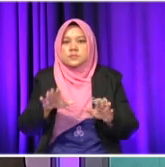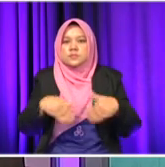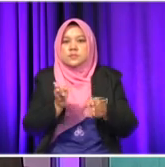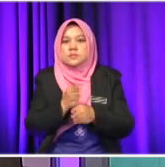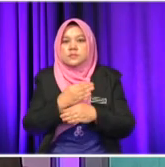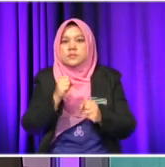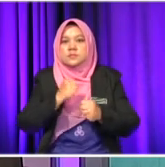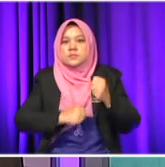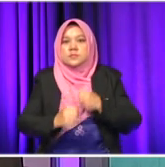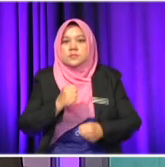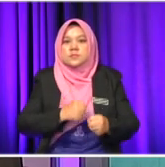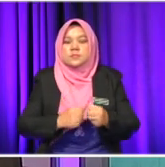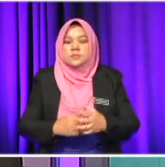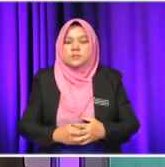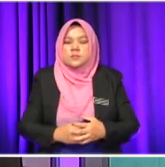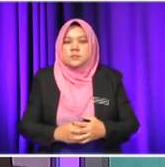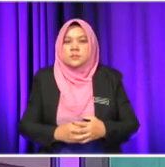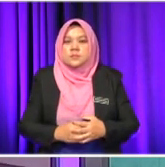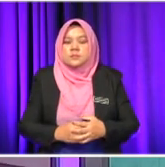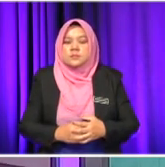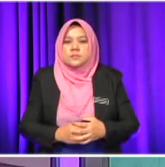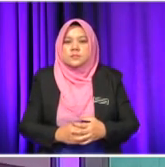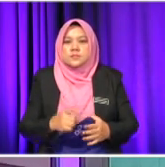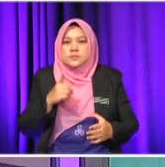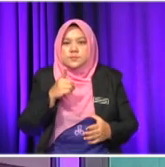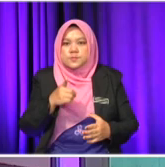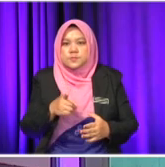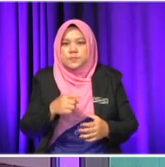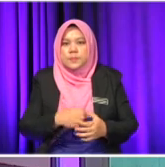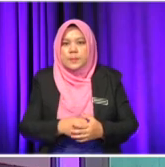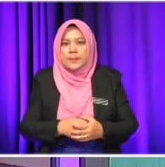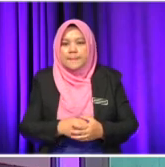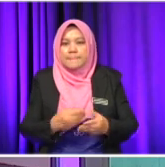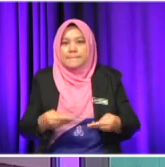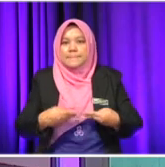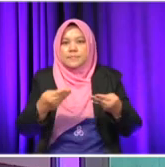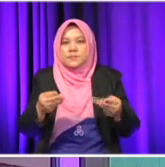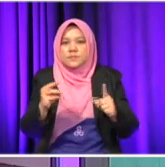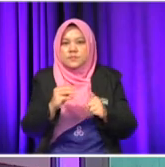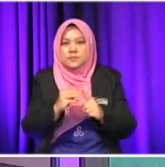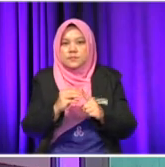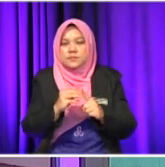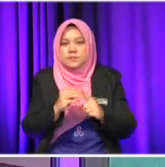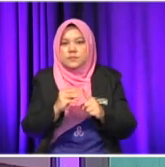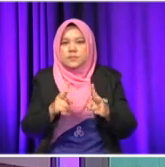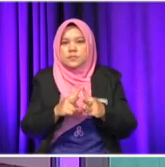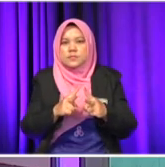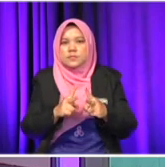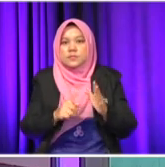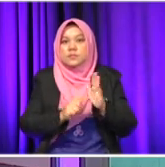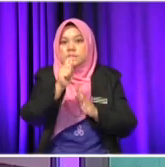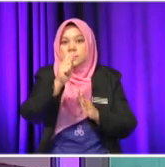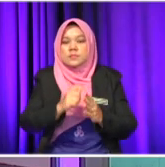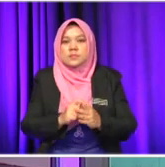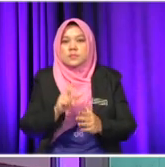untuk bentuk persembahan Oke kamu akan diberi markah yang agak tinggi selalunya antara 3